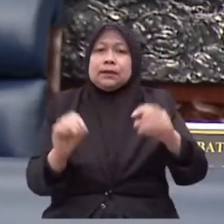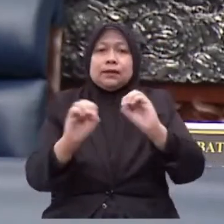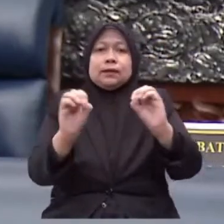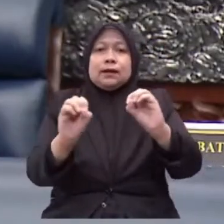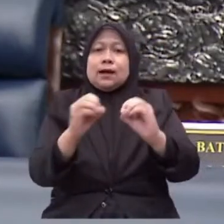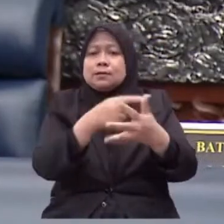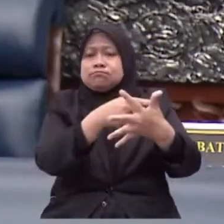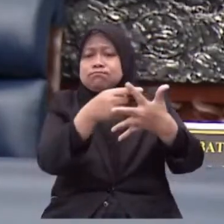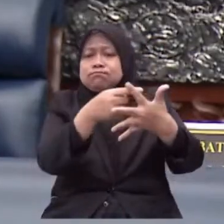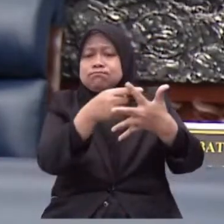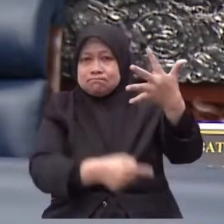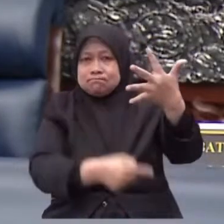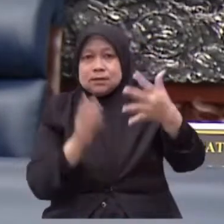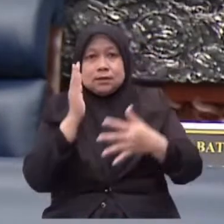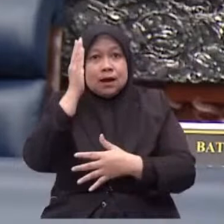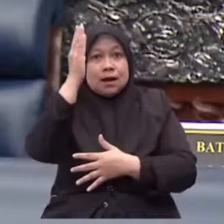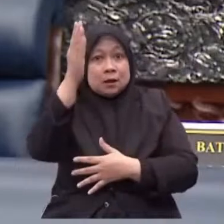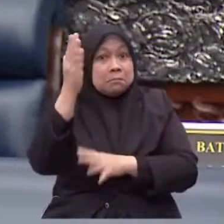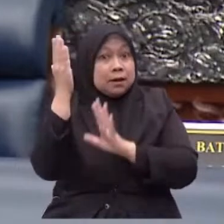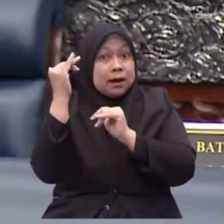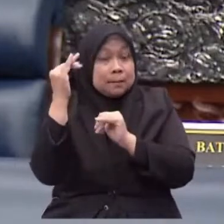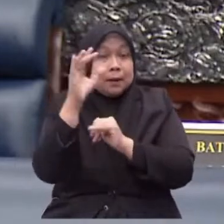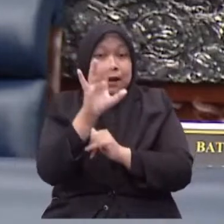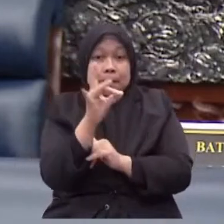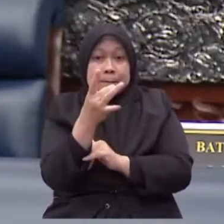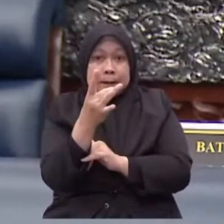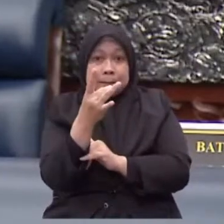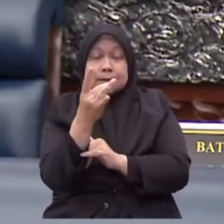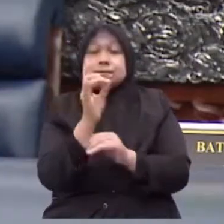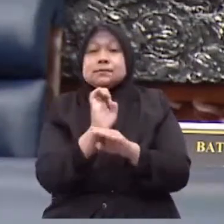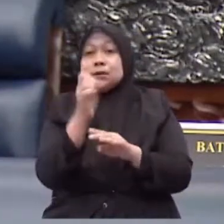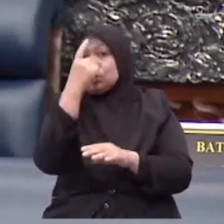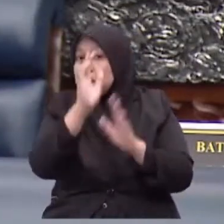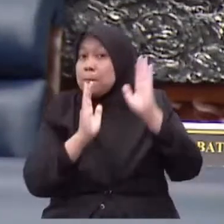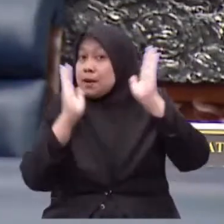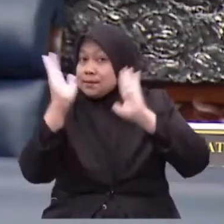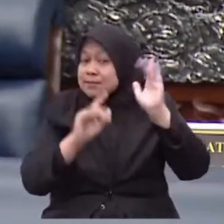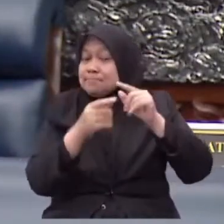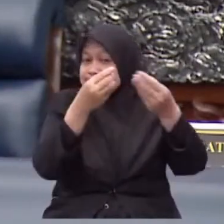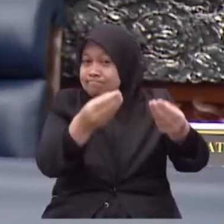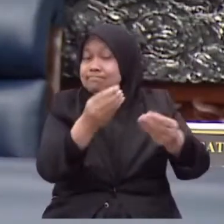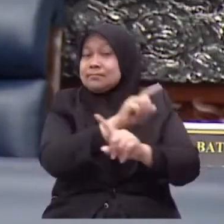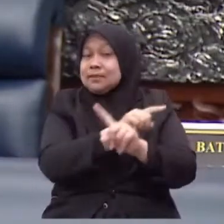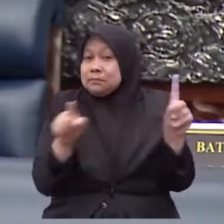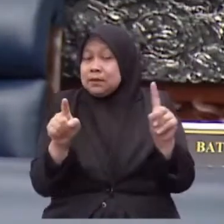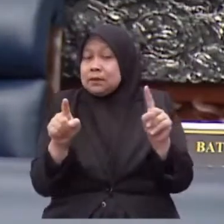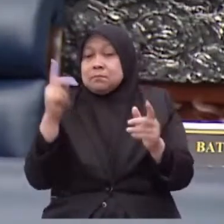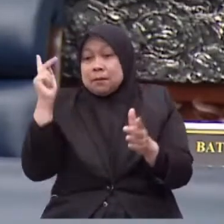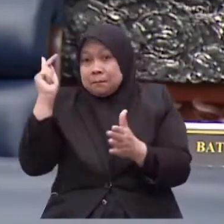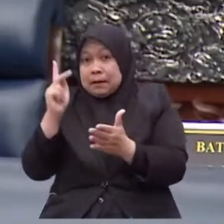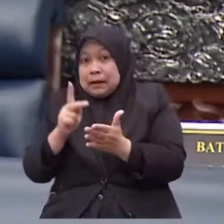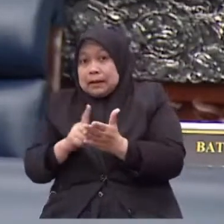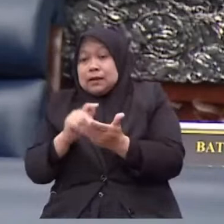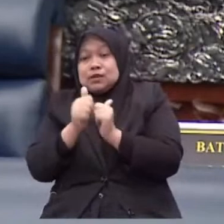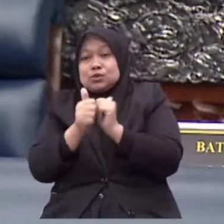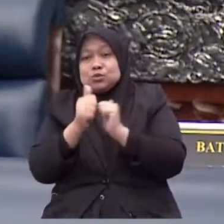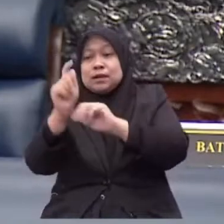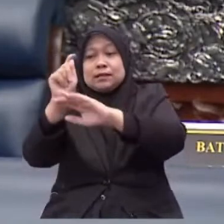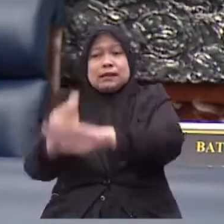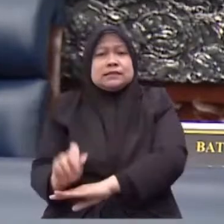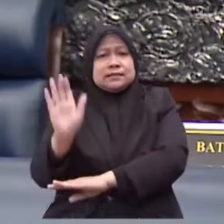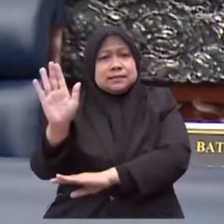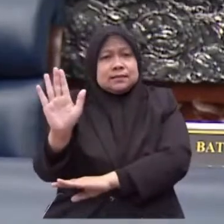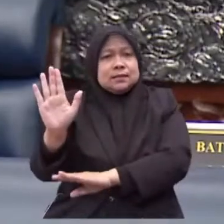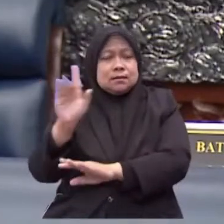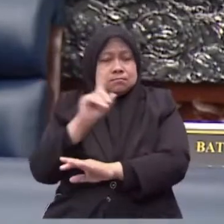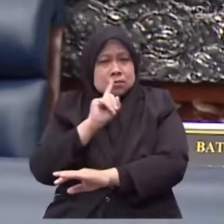beberapa acara yang dijangkau memberi harapan 18 tingkat emas kepada Malaysia dan memperkenalkan beberapa pasukan tradisi